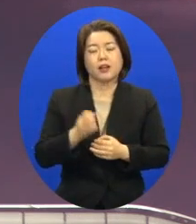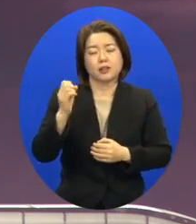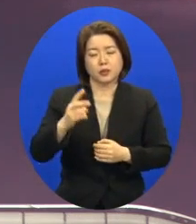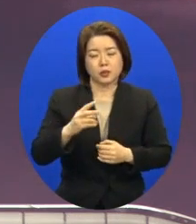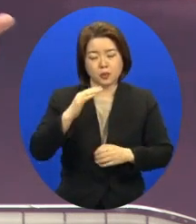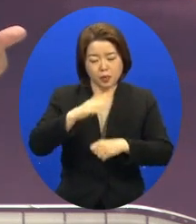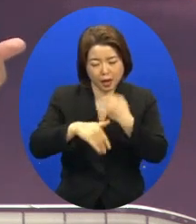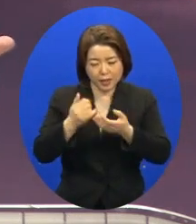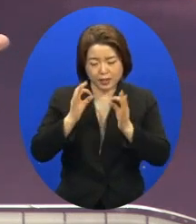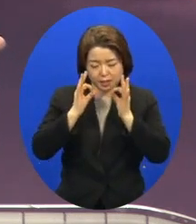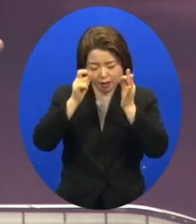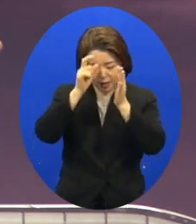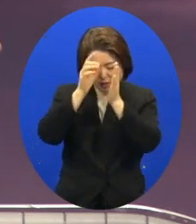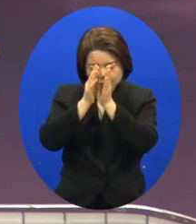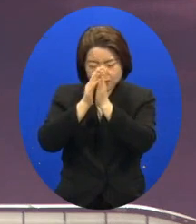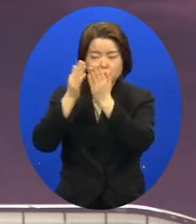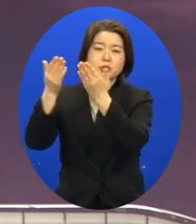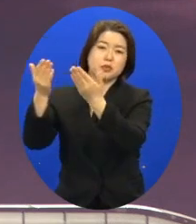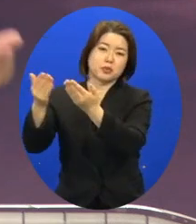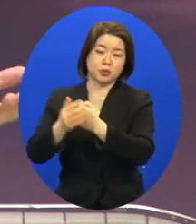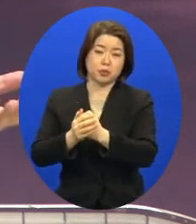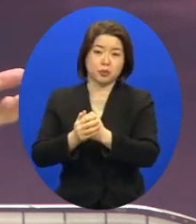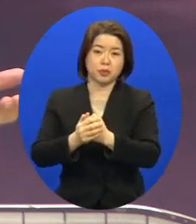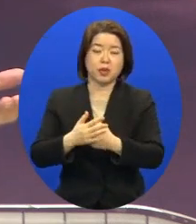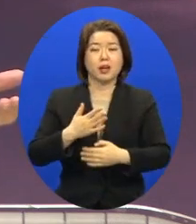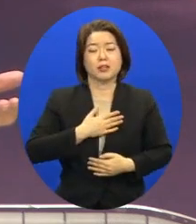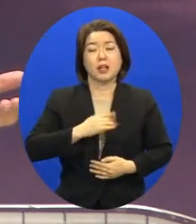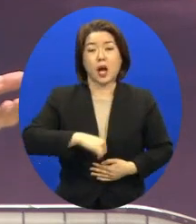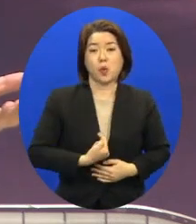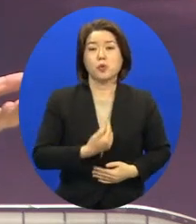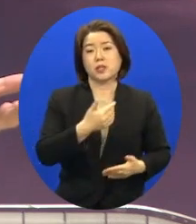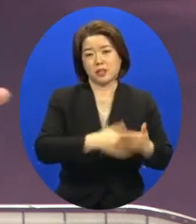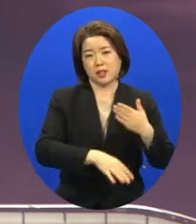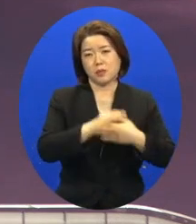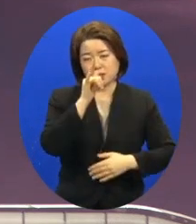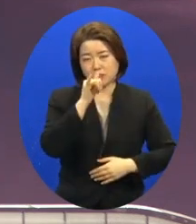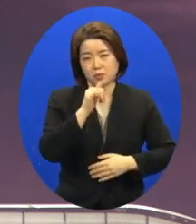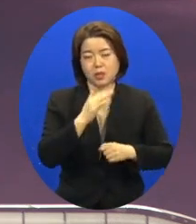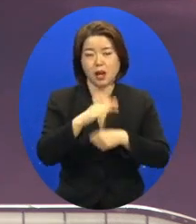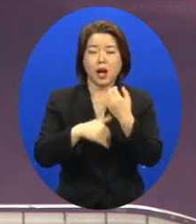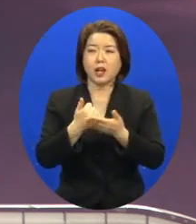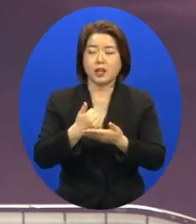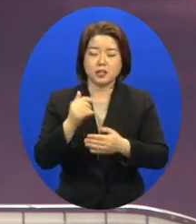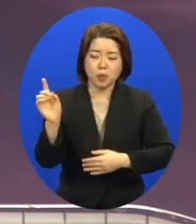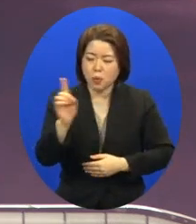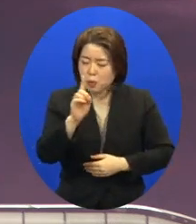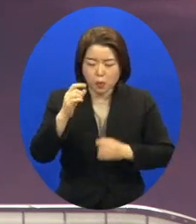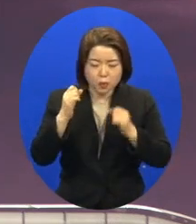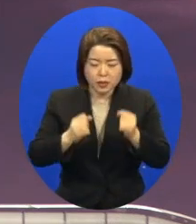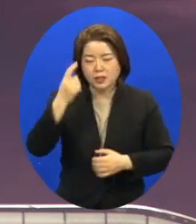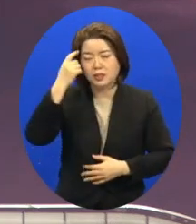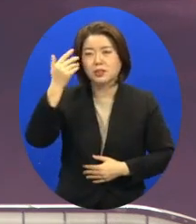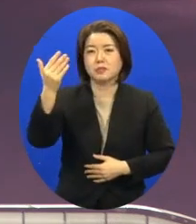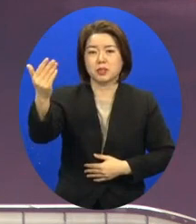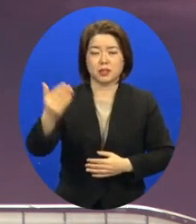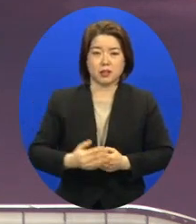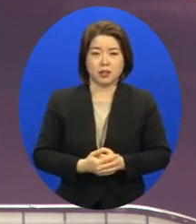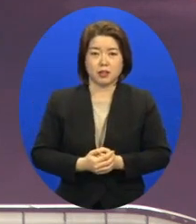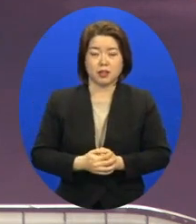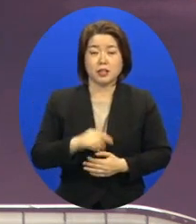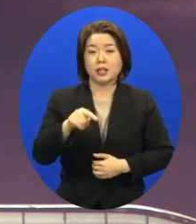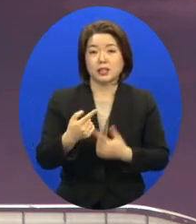기도합니다. 하나님, 저 혼자 남았습니다. 하나님, 도대체 어디 계십니까?